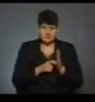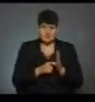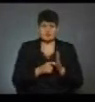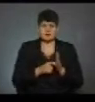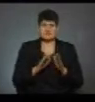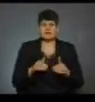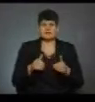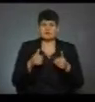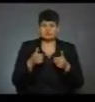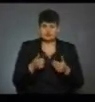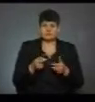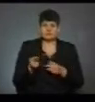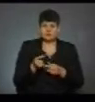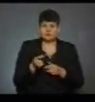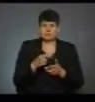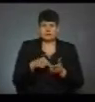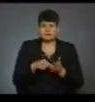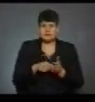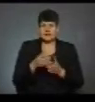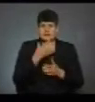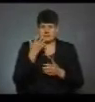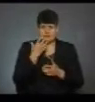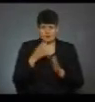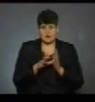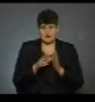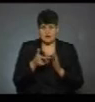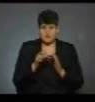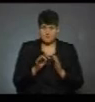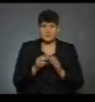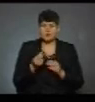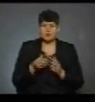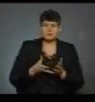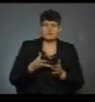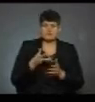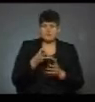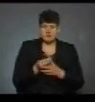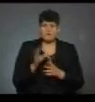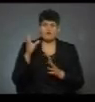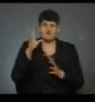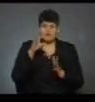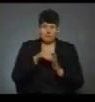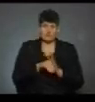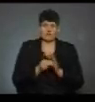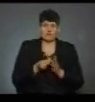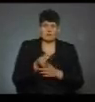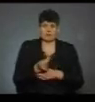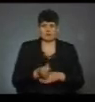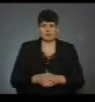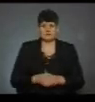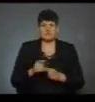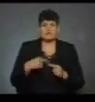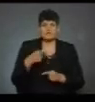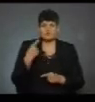звернувшись безпосередньо до Тернополя «Міськтеплокомуненерго». Ті кошти, які були зайво сплачені, не враховані в оплату платежів за наступні місяці.